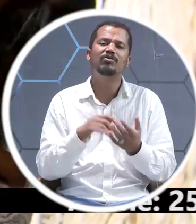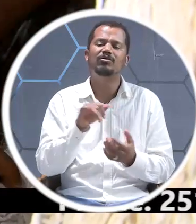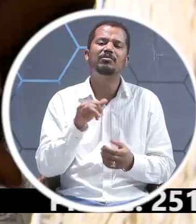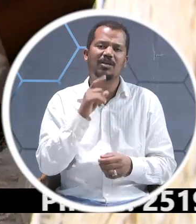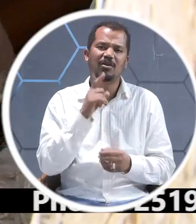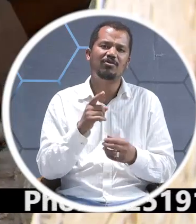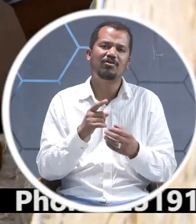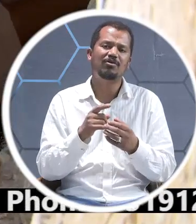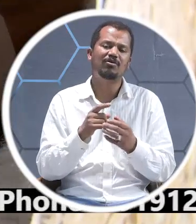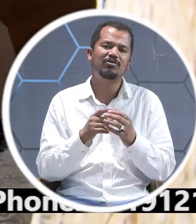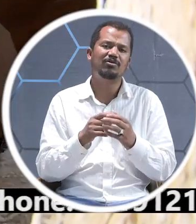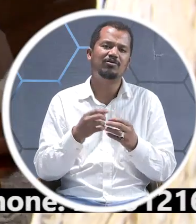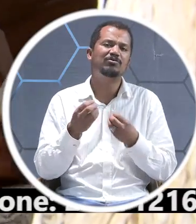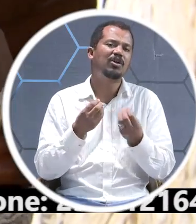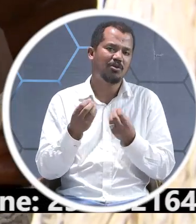misatam.